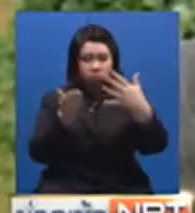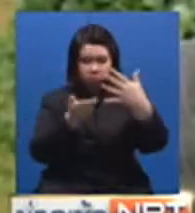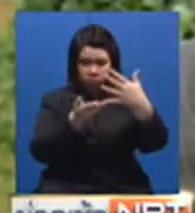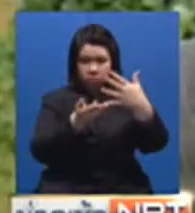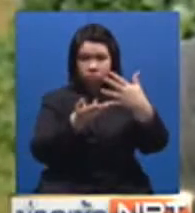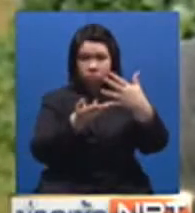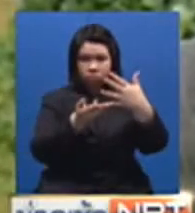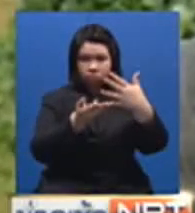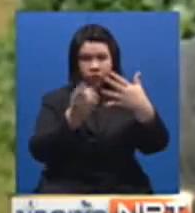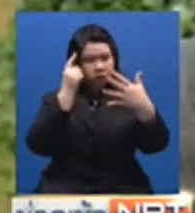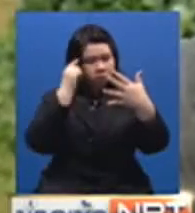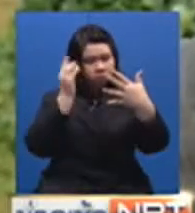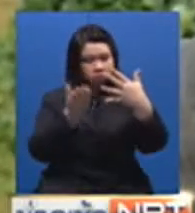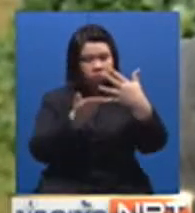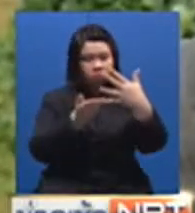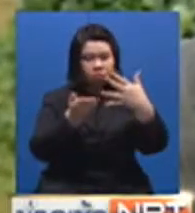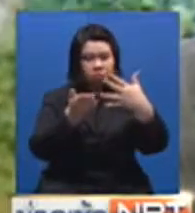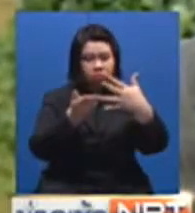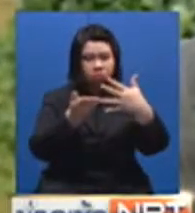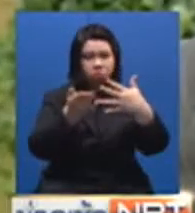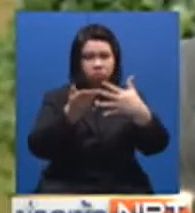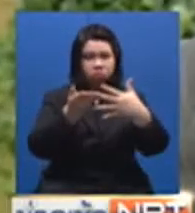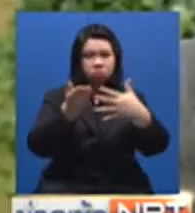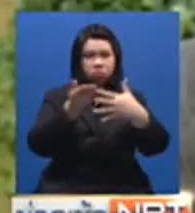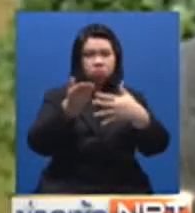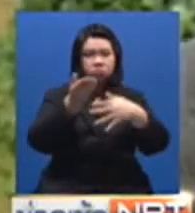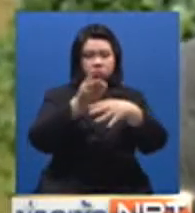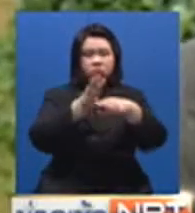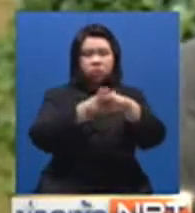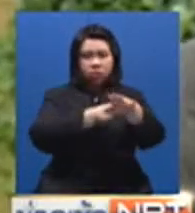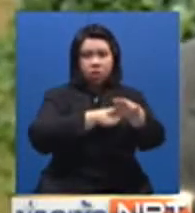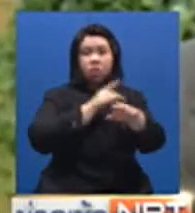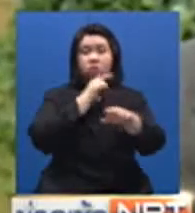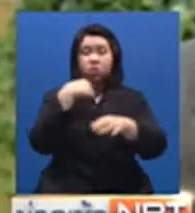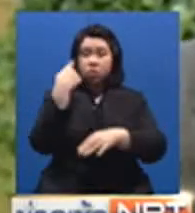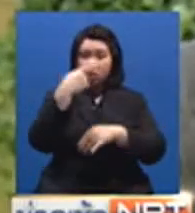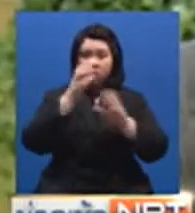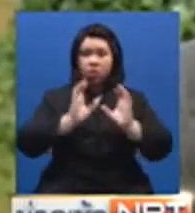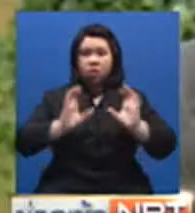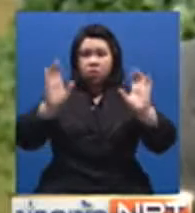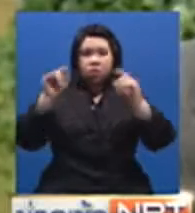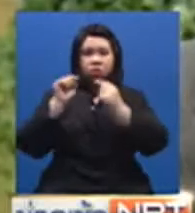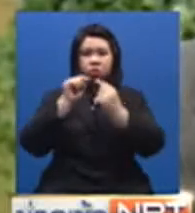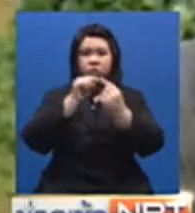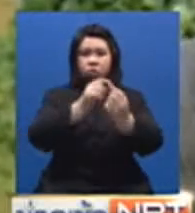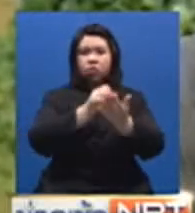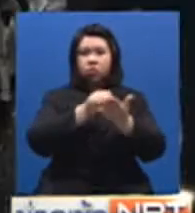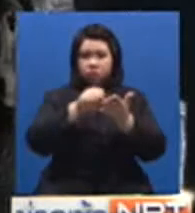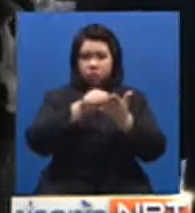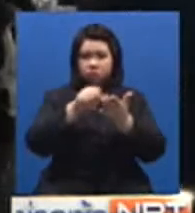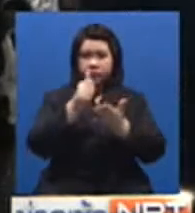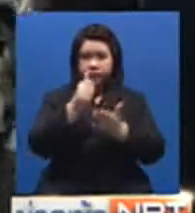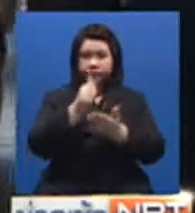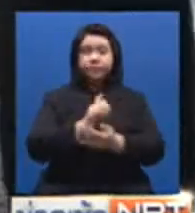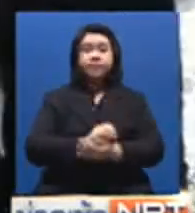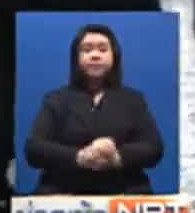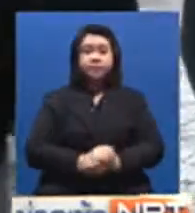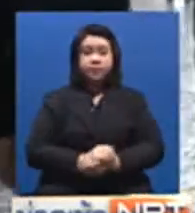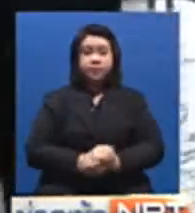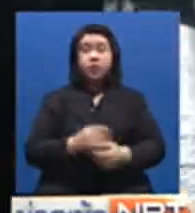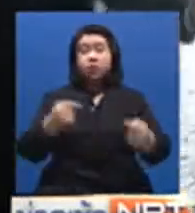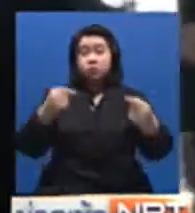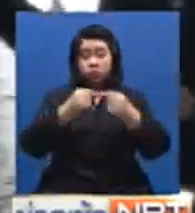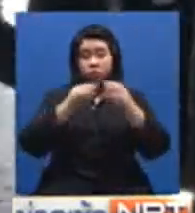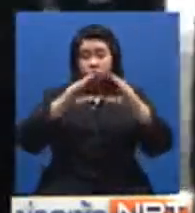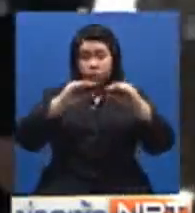างงานมันต้องใช้ระยะยาวก็ไปแก้กันใครเป็นรัฐบาลก็ต้องมาแก้ต่อทำนองนั้นนะ สำหรับการประชุมอาเซ